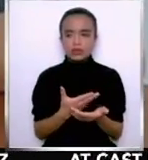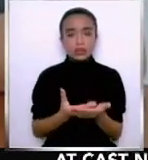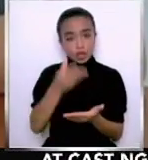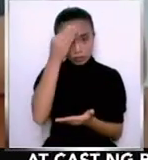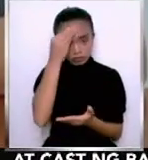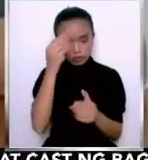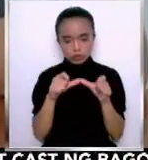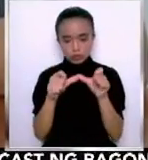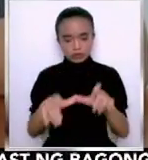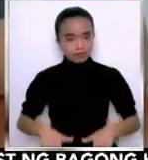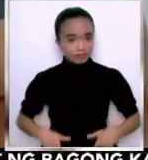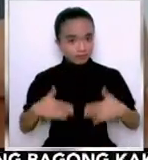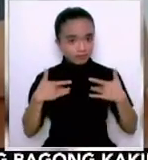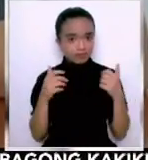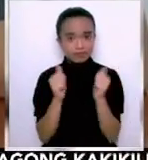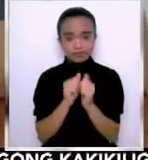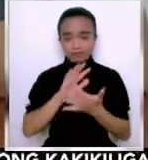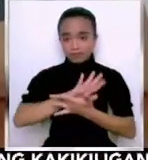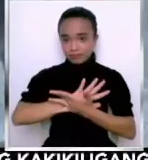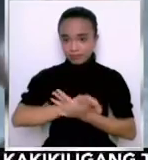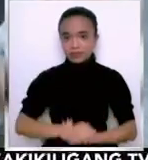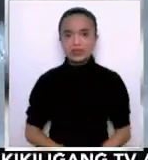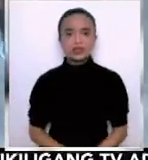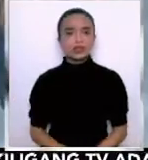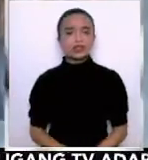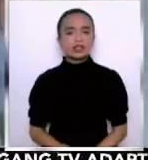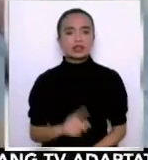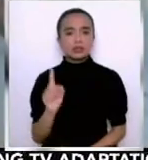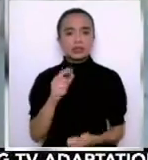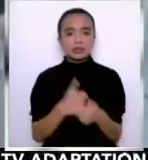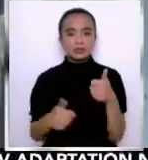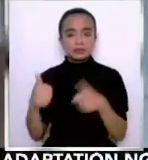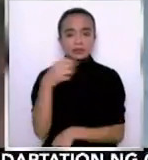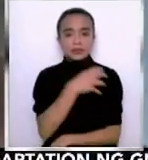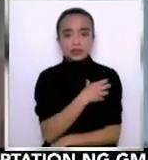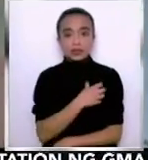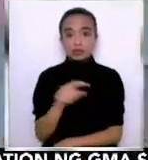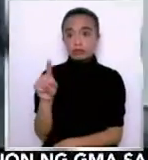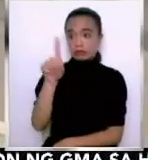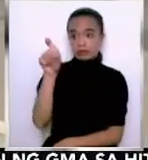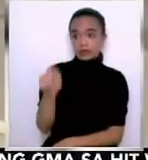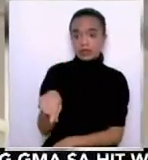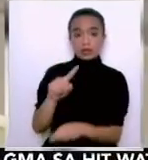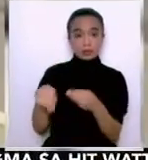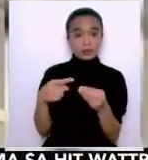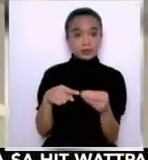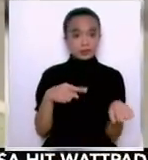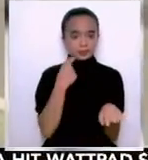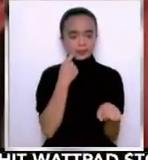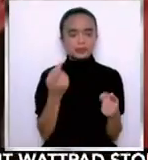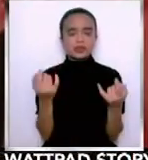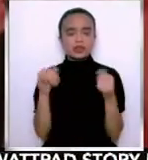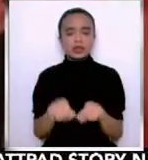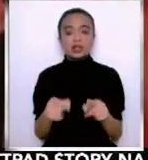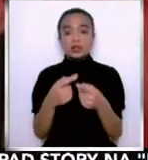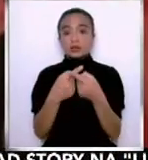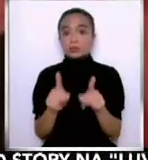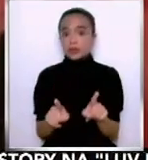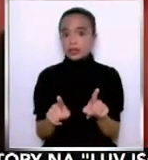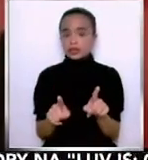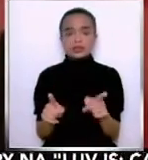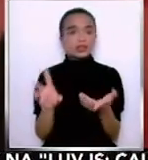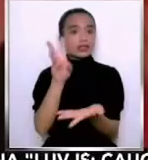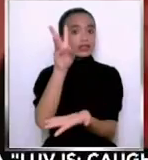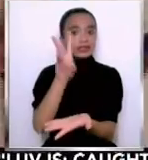ng komento ang hepe ng Talisay City Police nang tanungin namin tungkol sa issue. Pero sa highly urbanized city ng